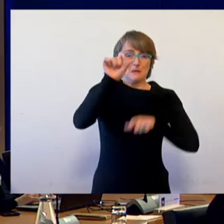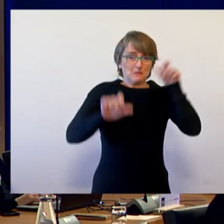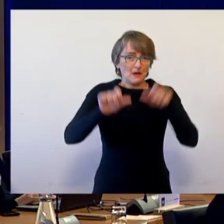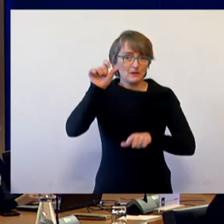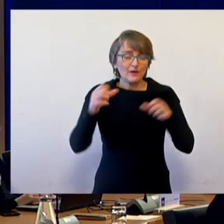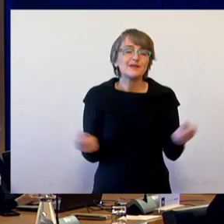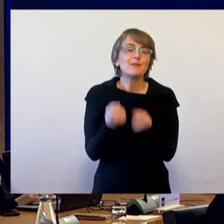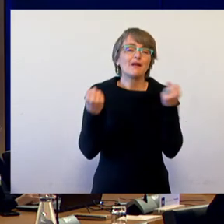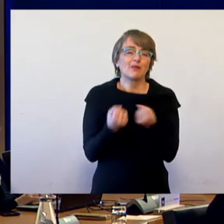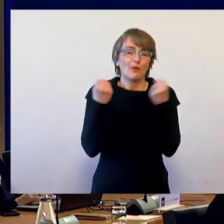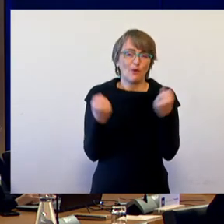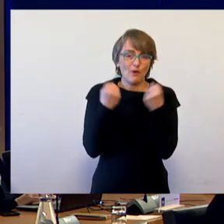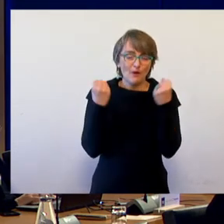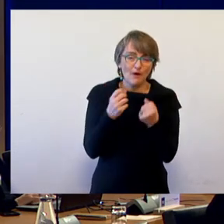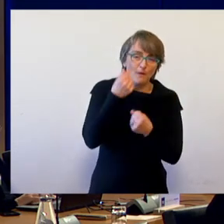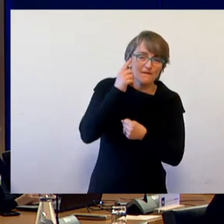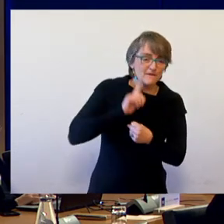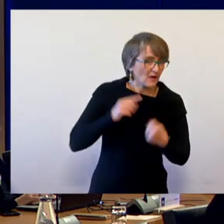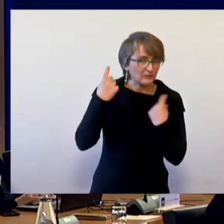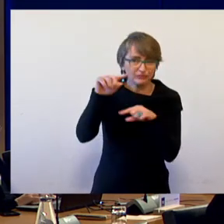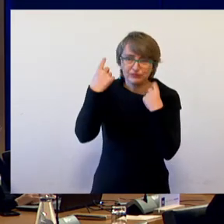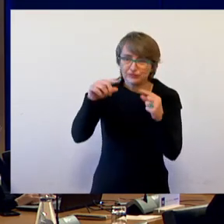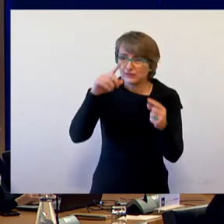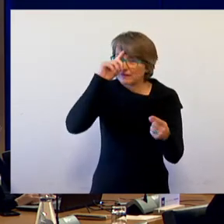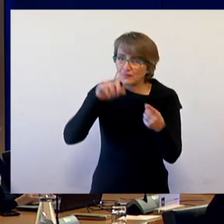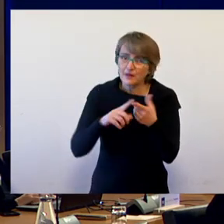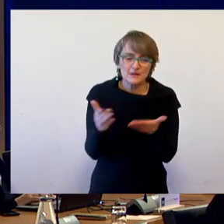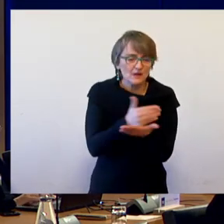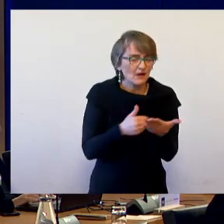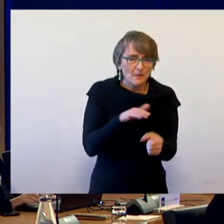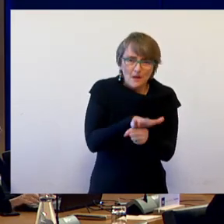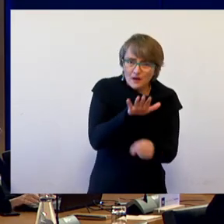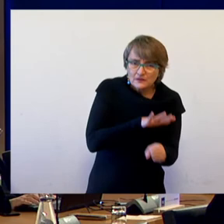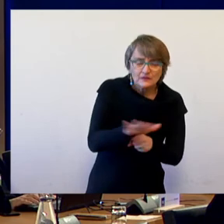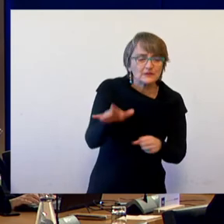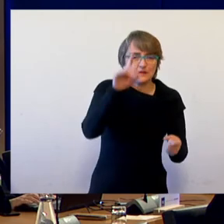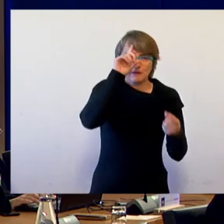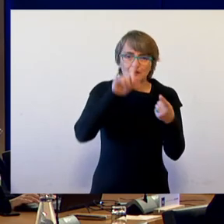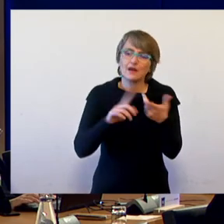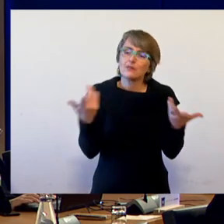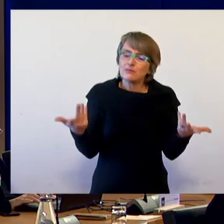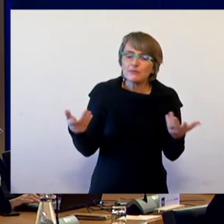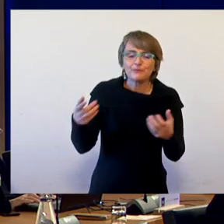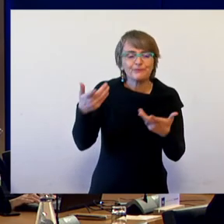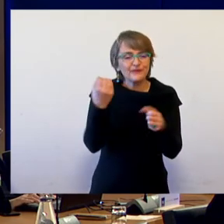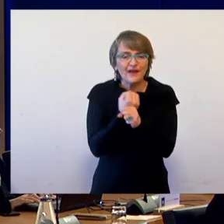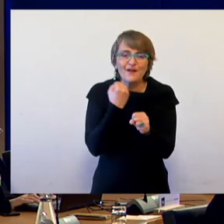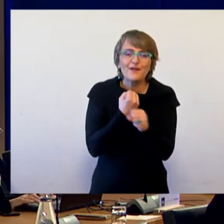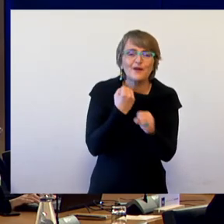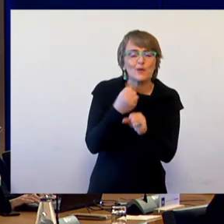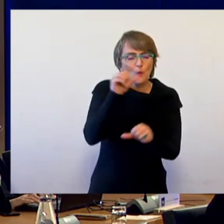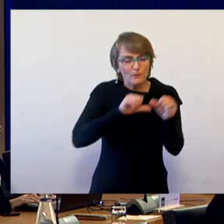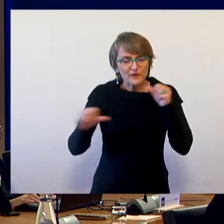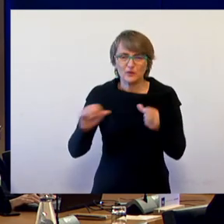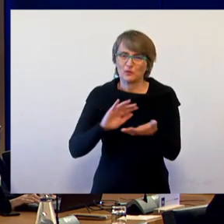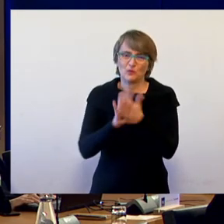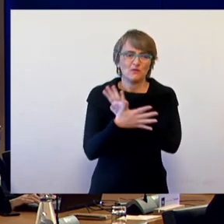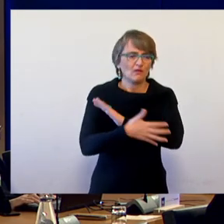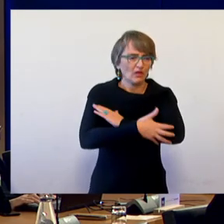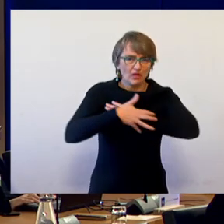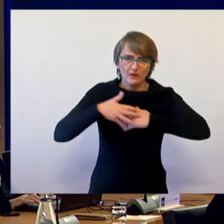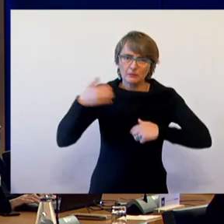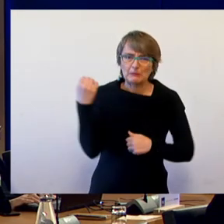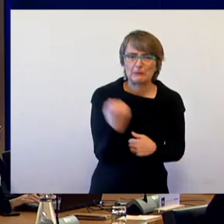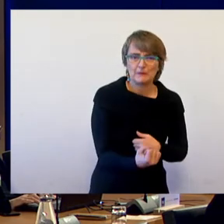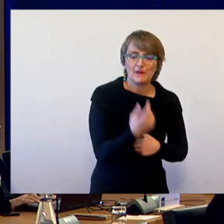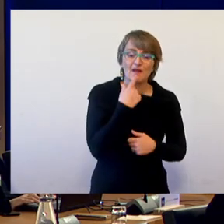salaires, un manque d'effectifs et la précarisation de leur métier organisée par les collectivités territoriales. Ils le disent, il n'y a pas besoin de... Là, ce n'est pas